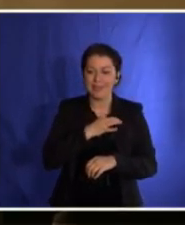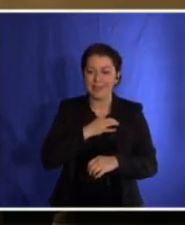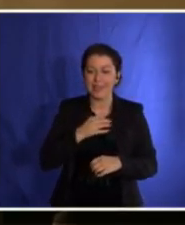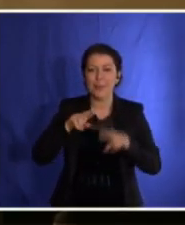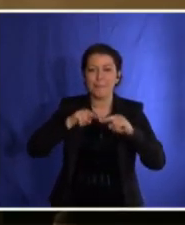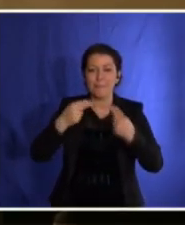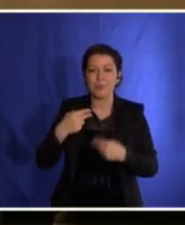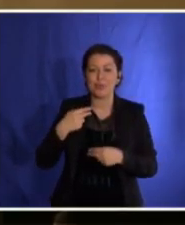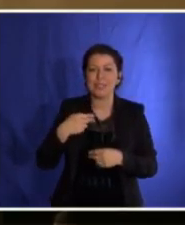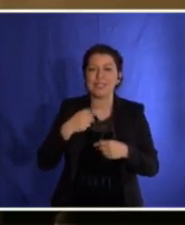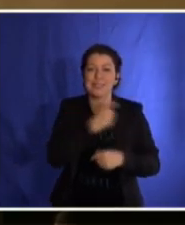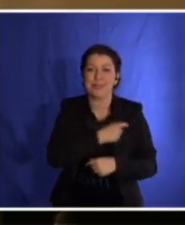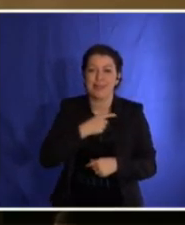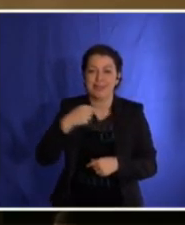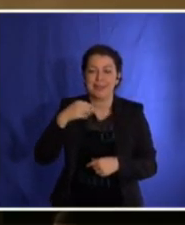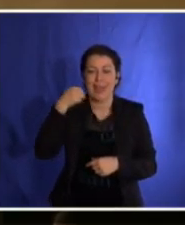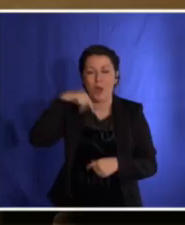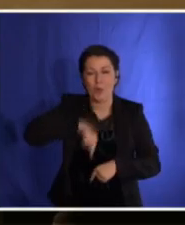bitten.